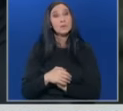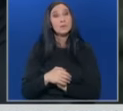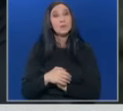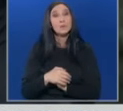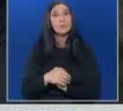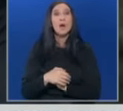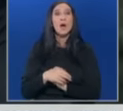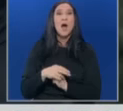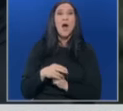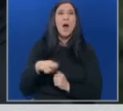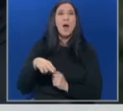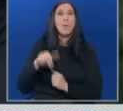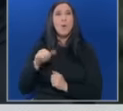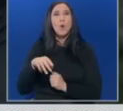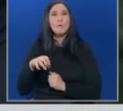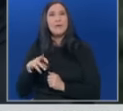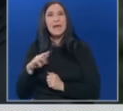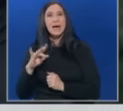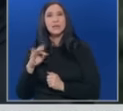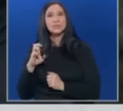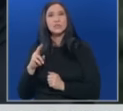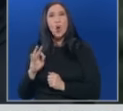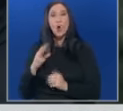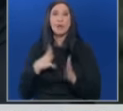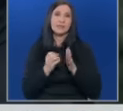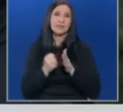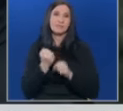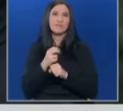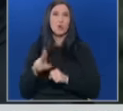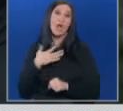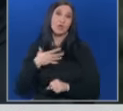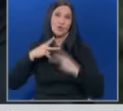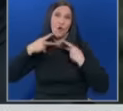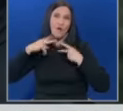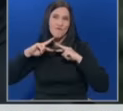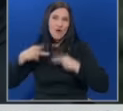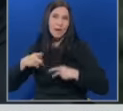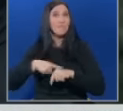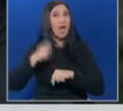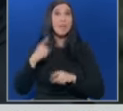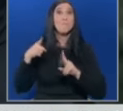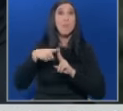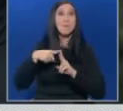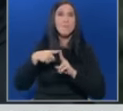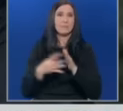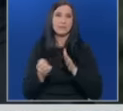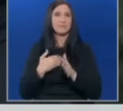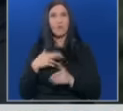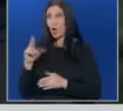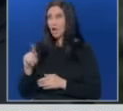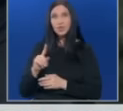помярско се записват колеги. Аз викам, да, един помяр ме е записвал. Да кажа ли на Рикой си, че е помяр, викам, кажи